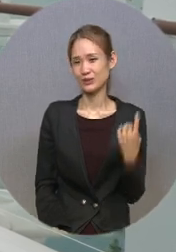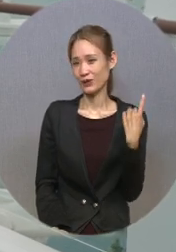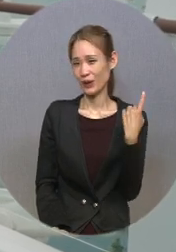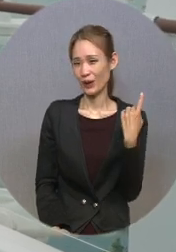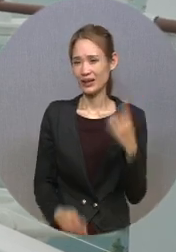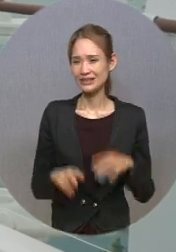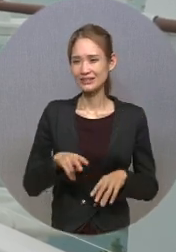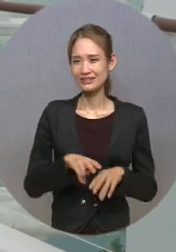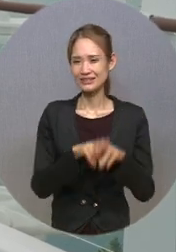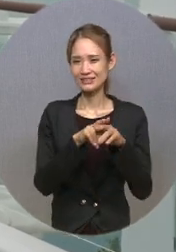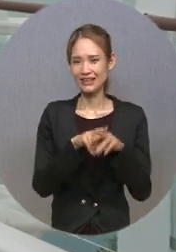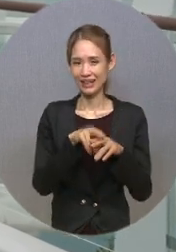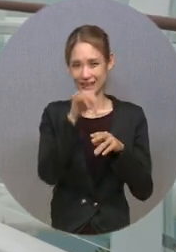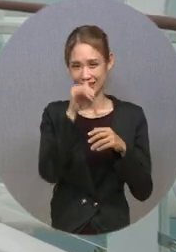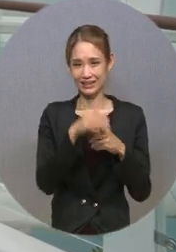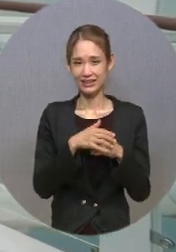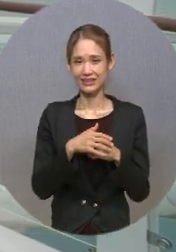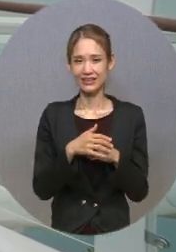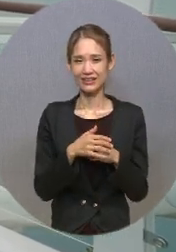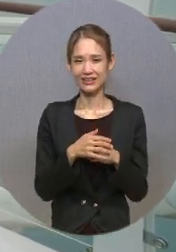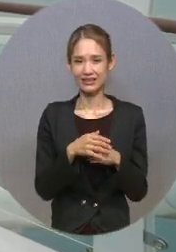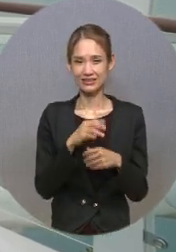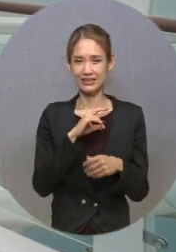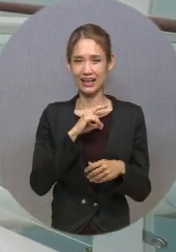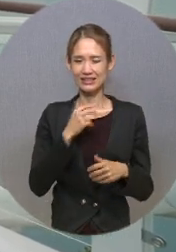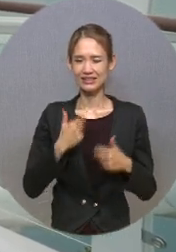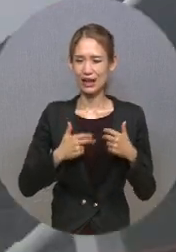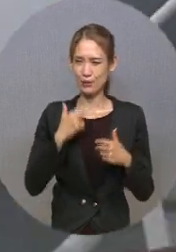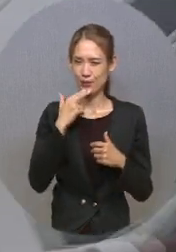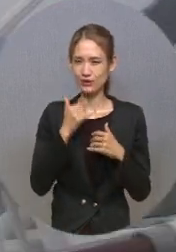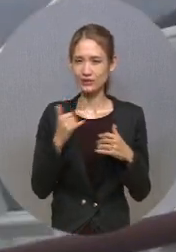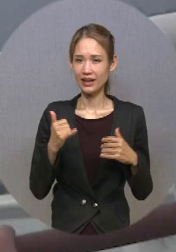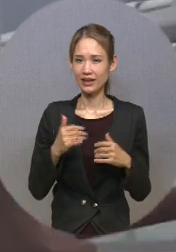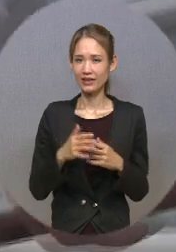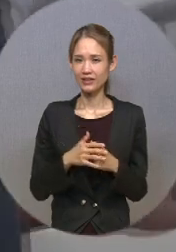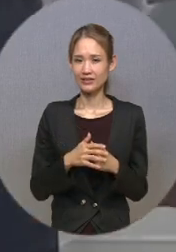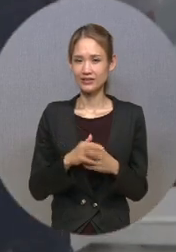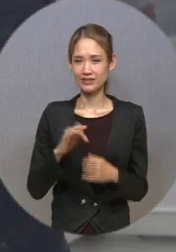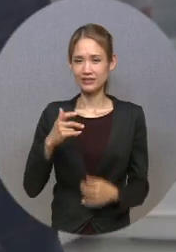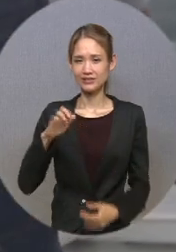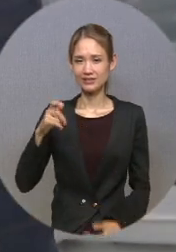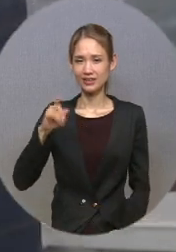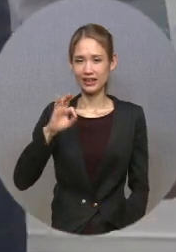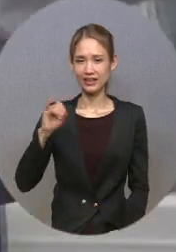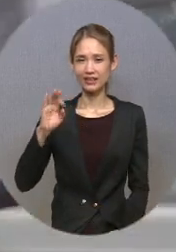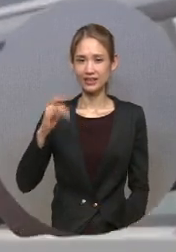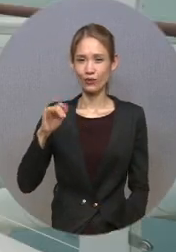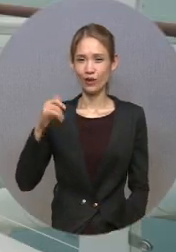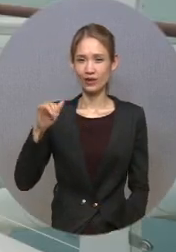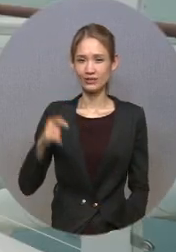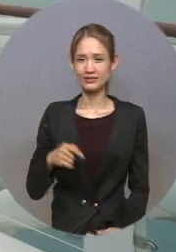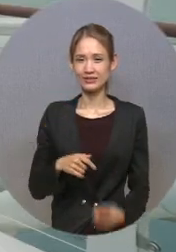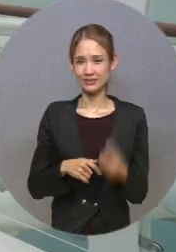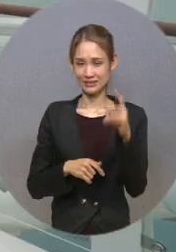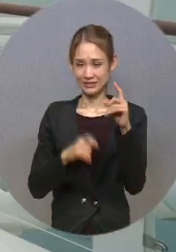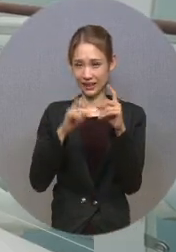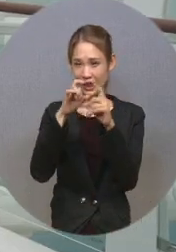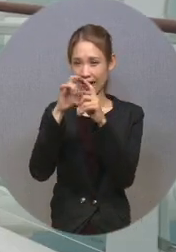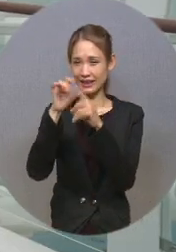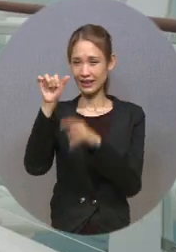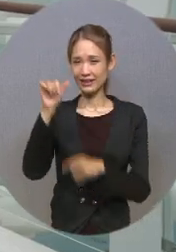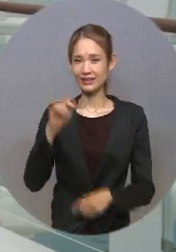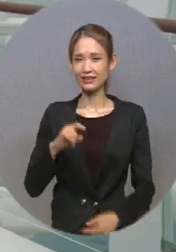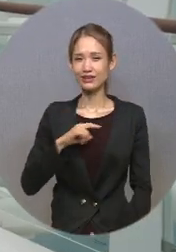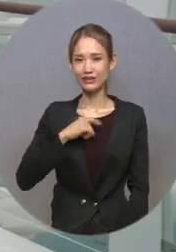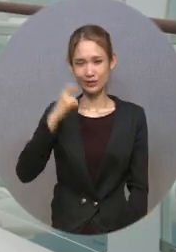저희가 오행시를 진행해서 가장 재미없는 사람이 타기로 했습니다. 네, 맞습니다. 스카이워크란 다섯 글자로 할 건데요. 네, 준비했습니다. 네, 먼저 하시죠.